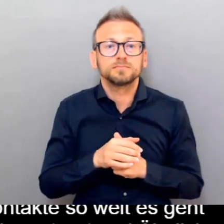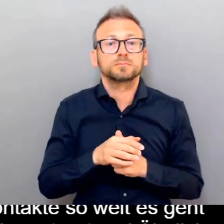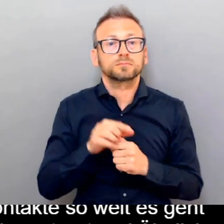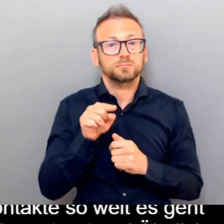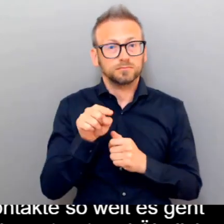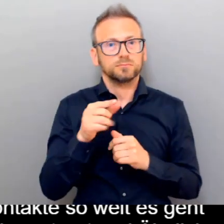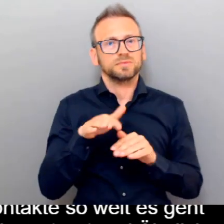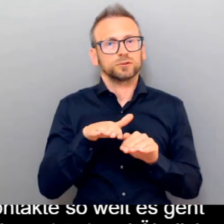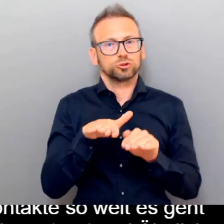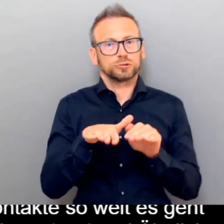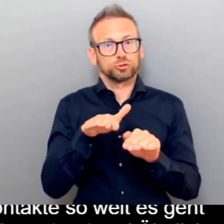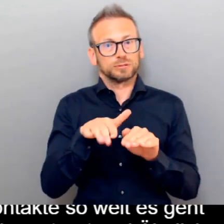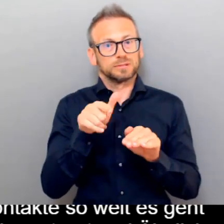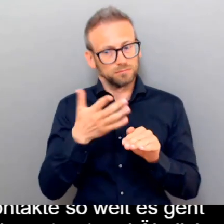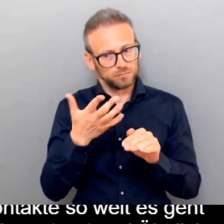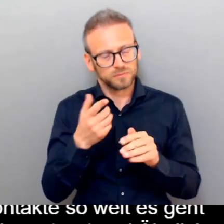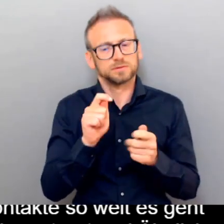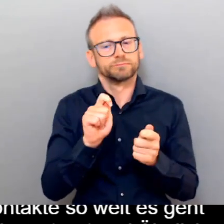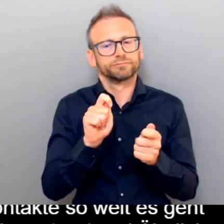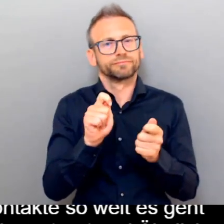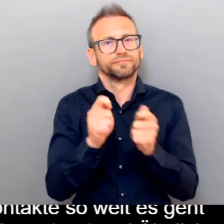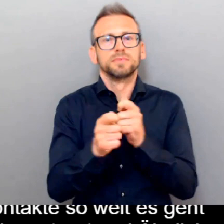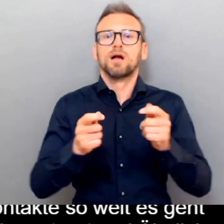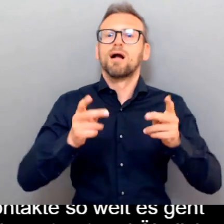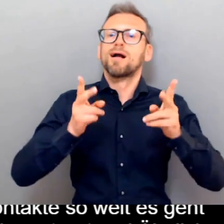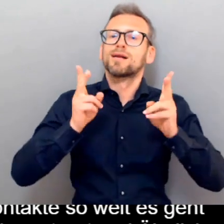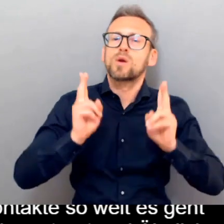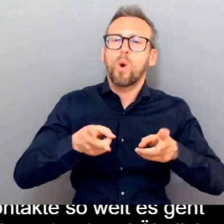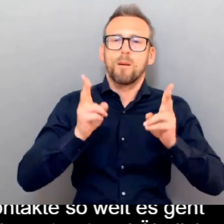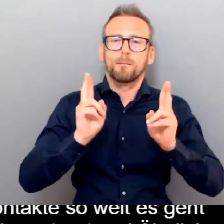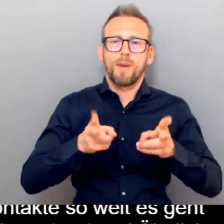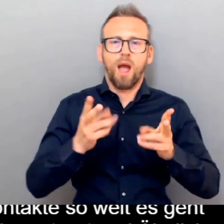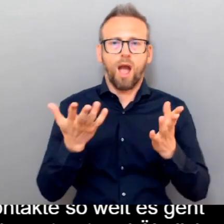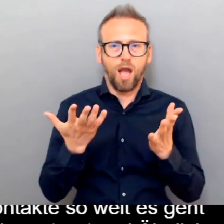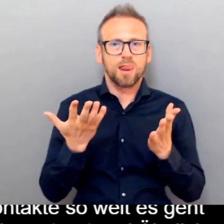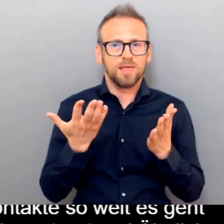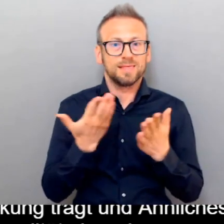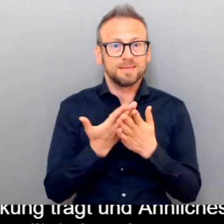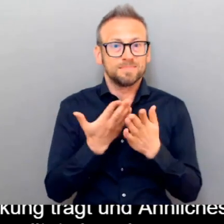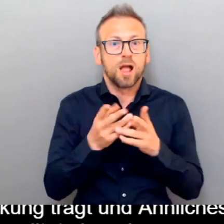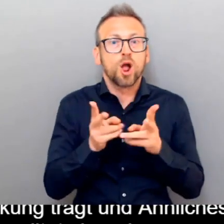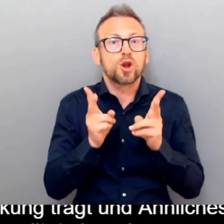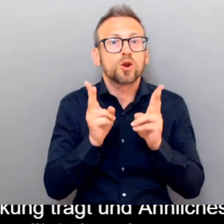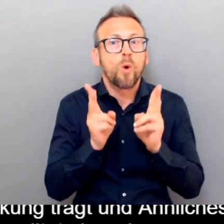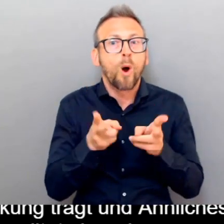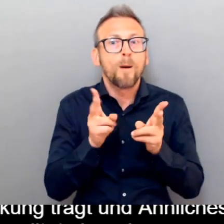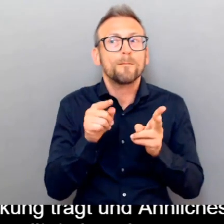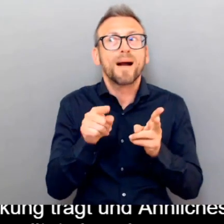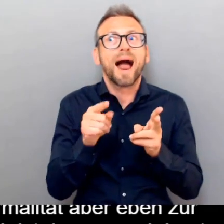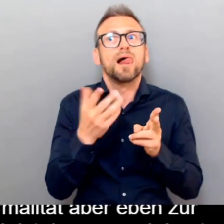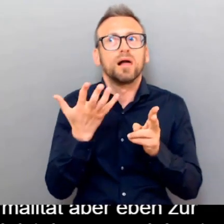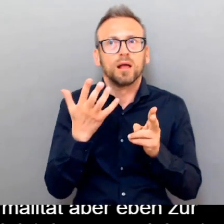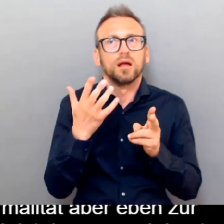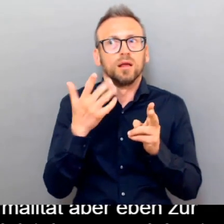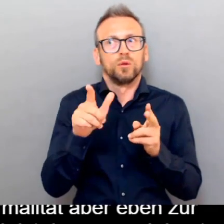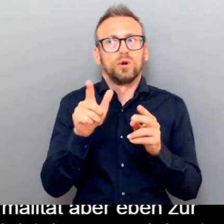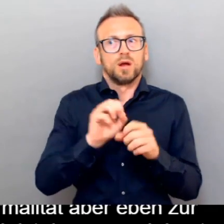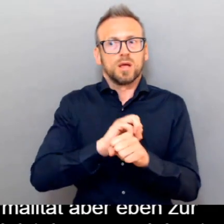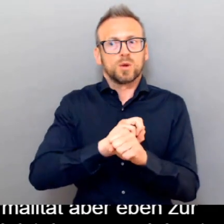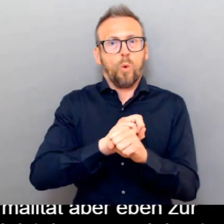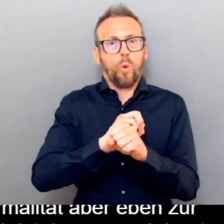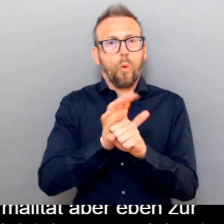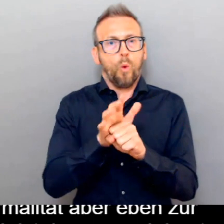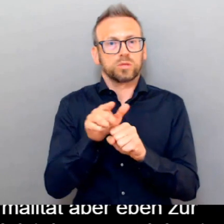unseren Fahrplan umzusetzen und gleichzeitig immer jederzeit reaktionsfähig zu bleiben, wenn sich wieder eine negative